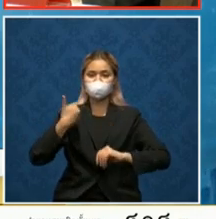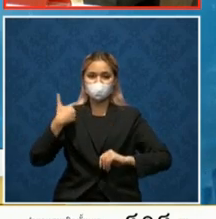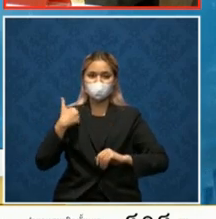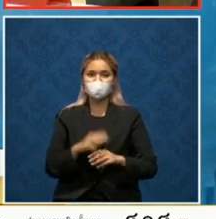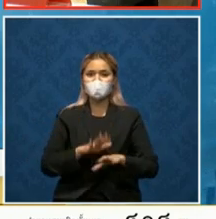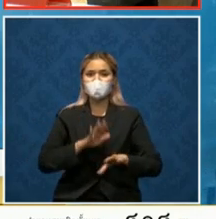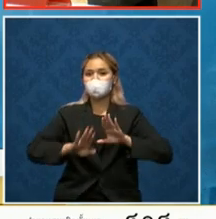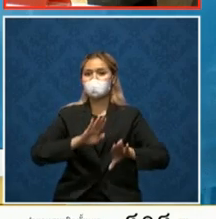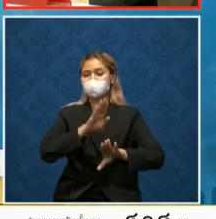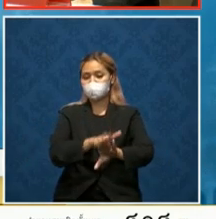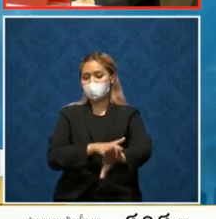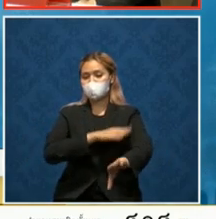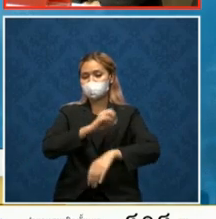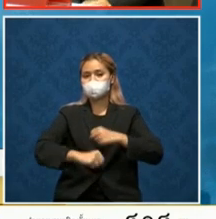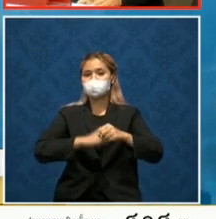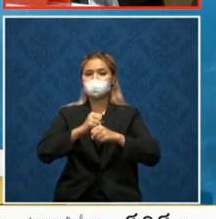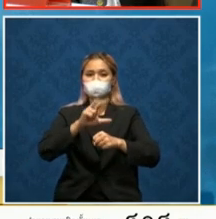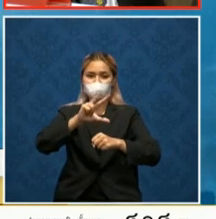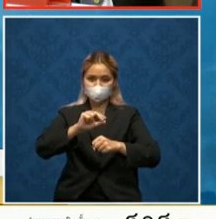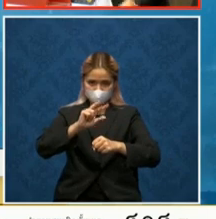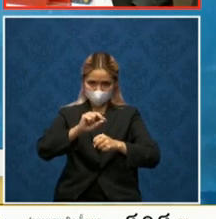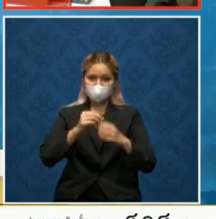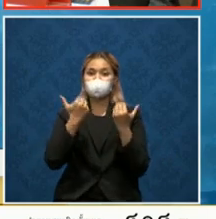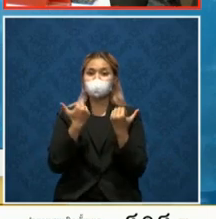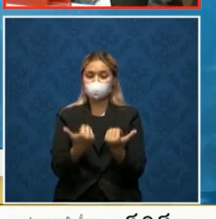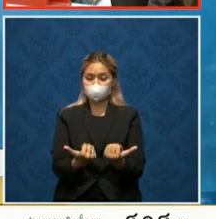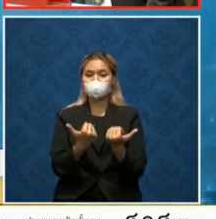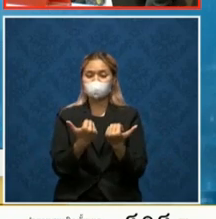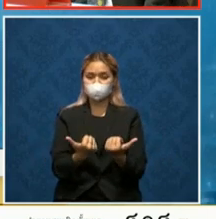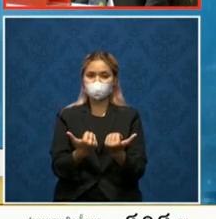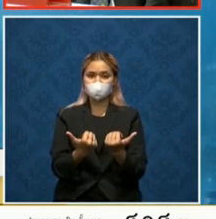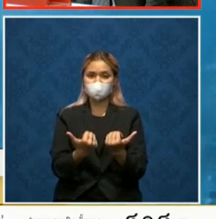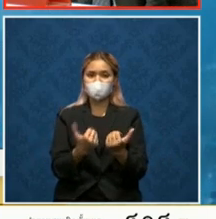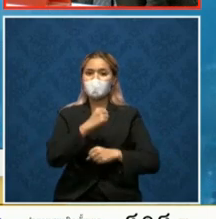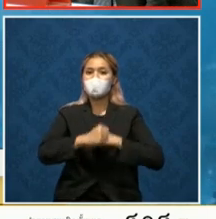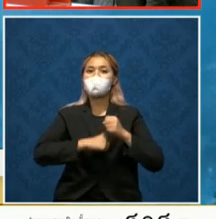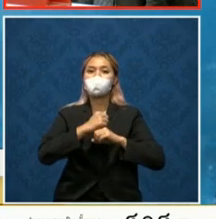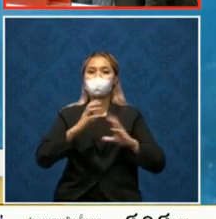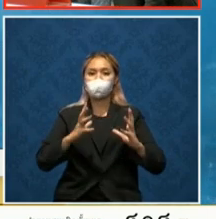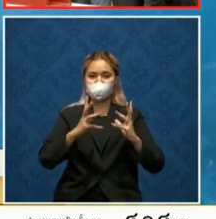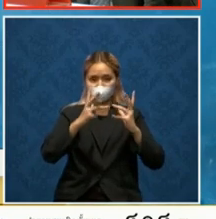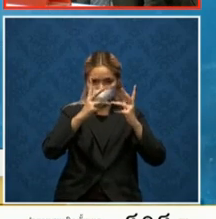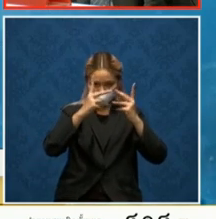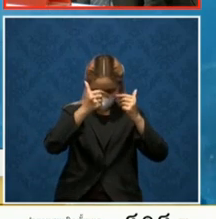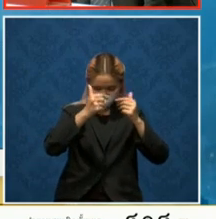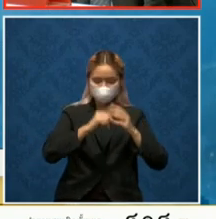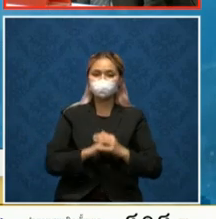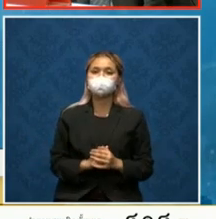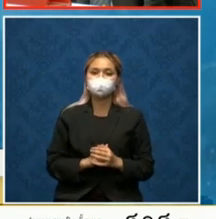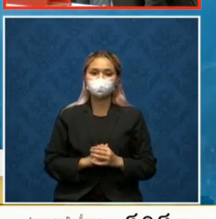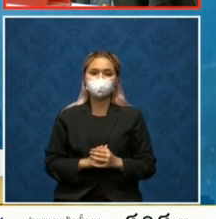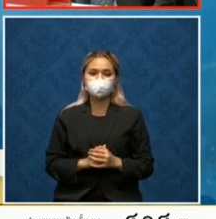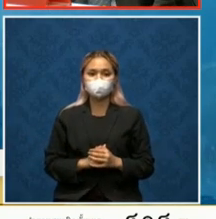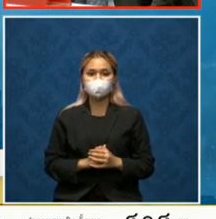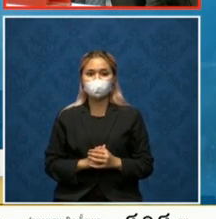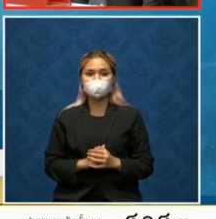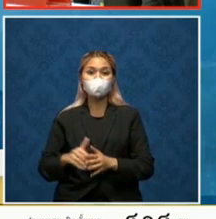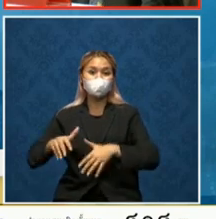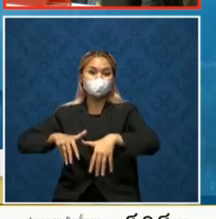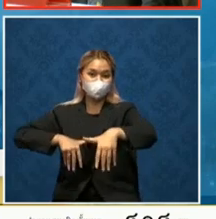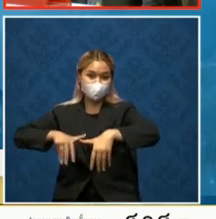เกิน 30ปีวันนี้ส่วนใหญ่ครับหมดอายุสัญญาสัมปทานแล้วพี่น้อง